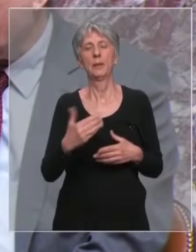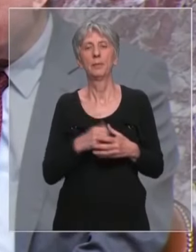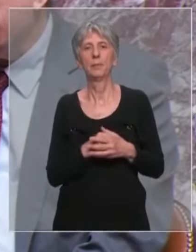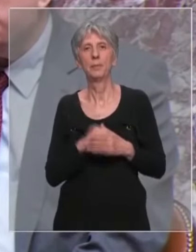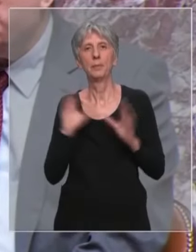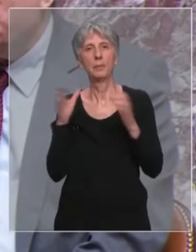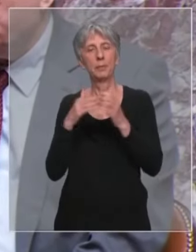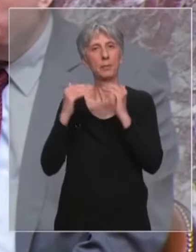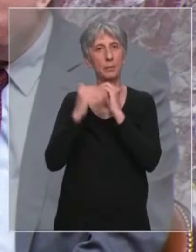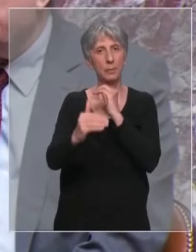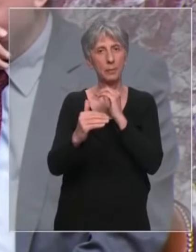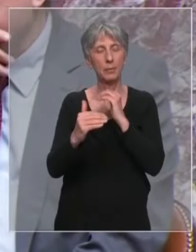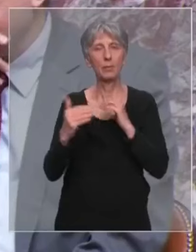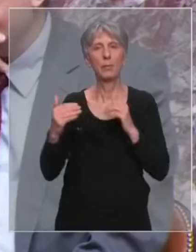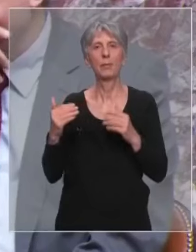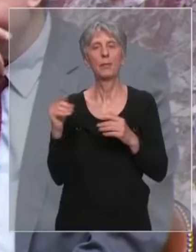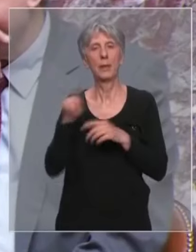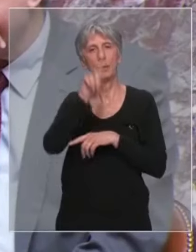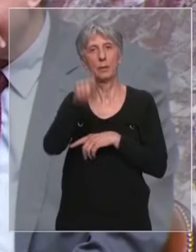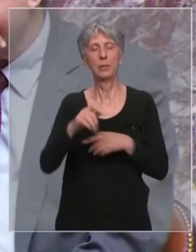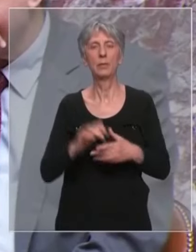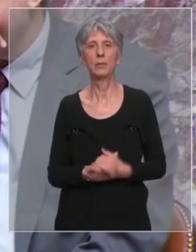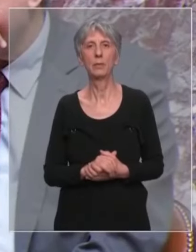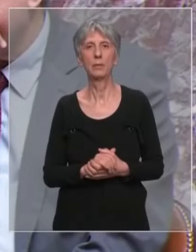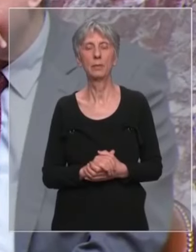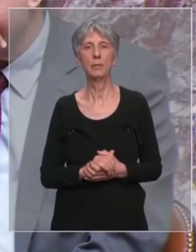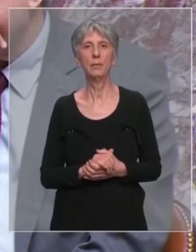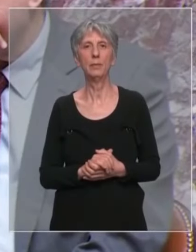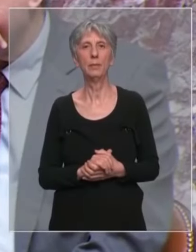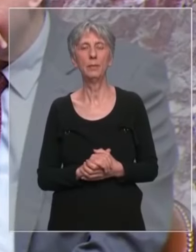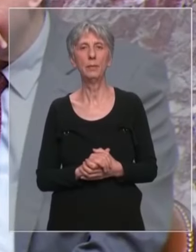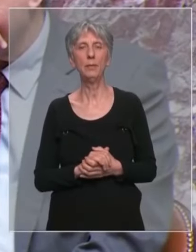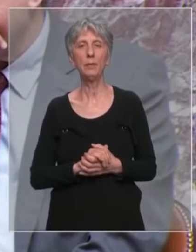Horizon, la parole est à Madame Juliette Villegrain.